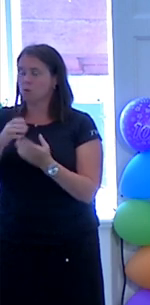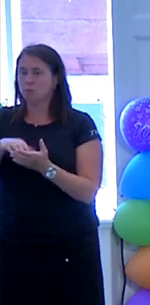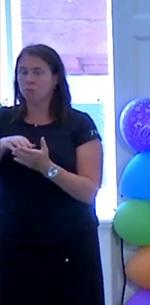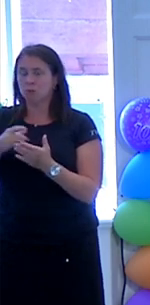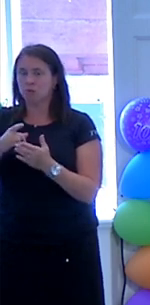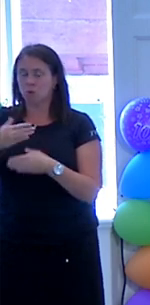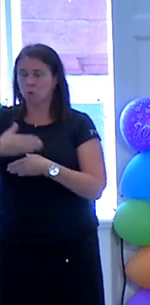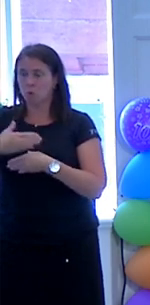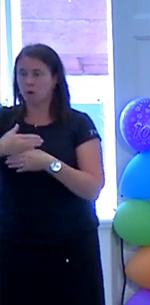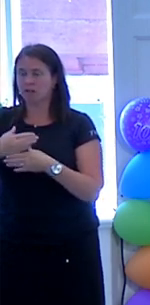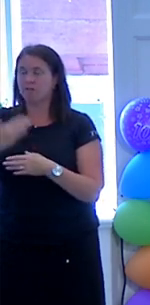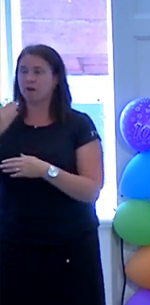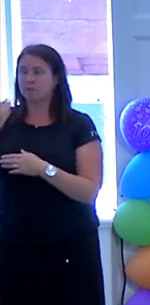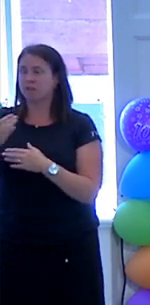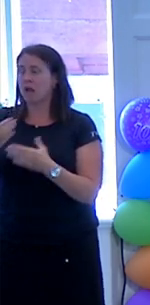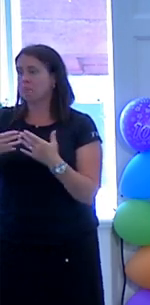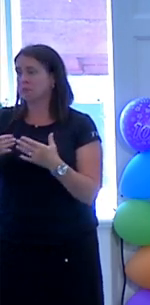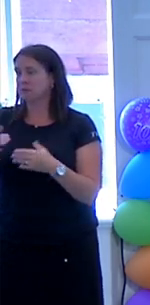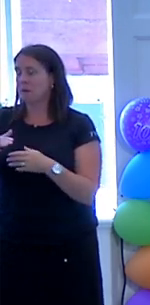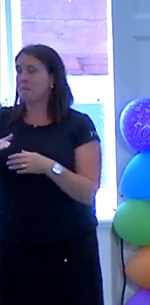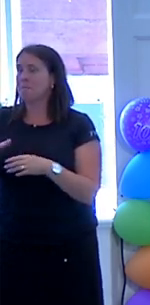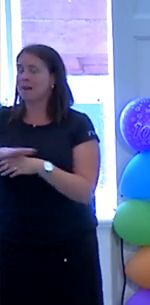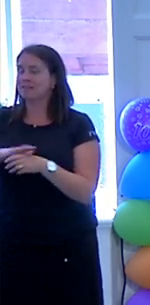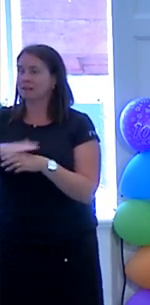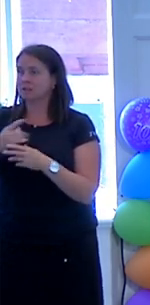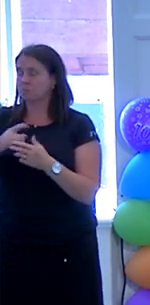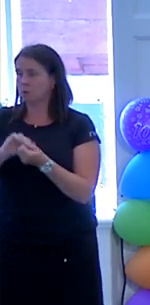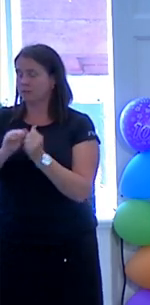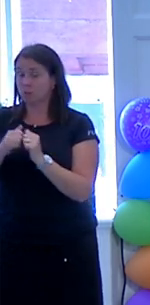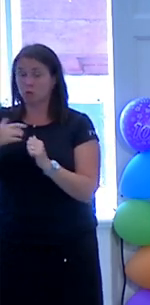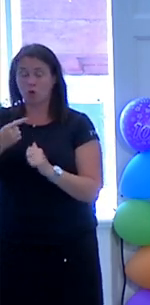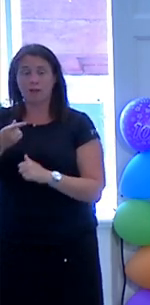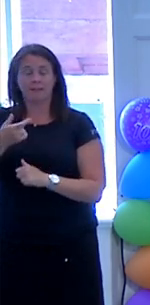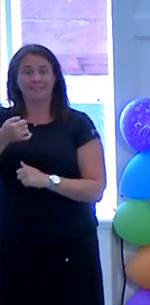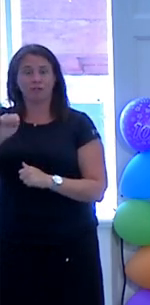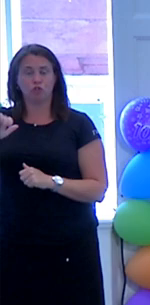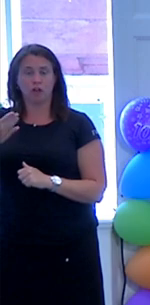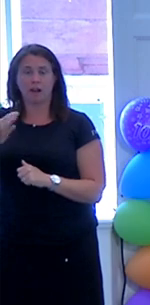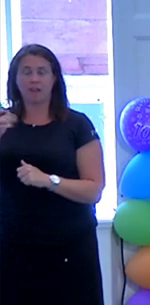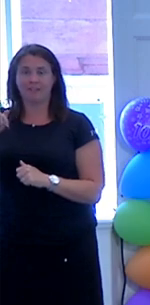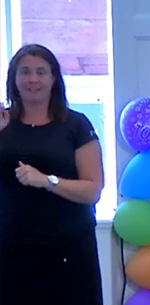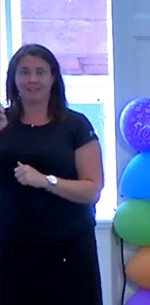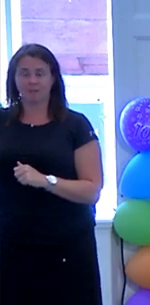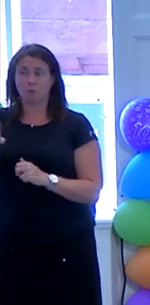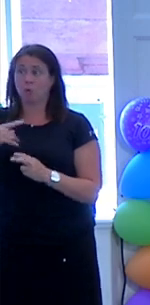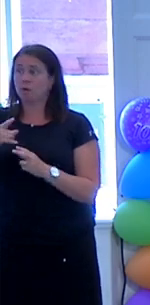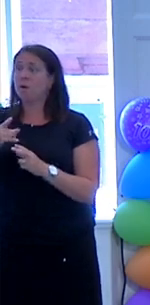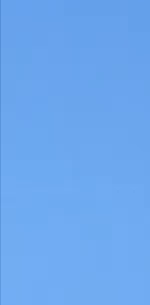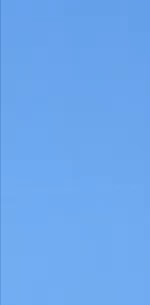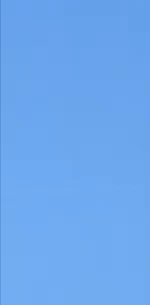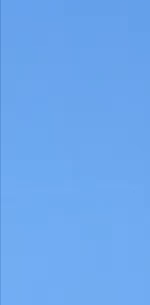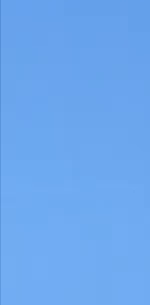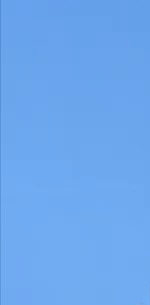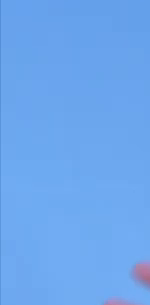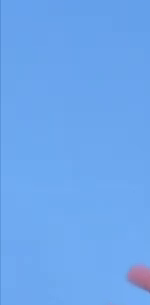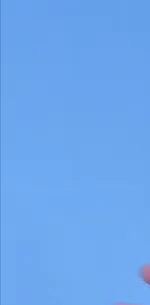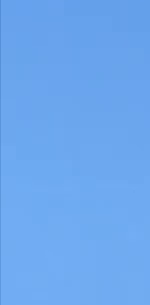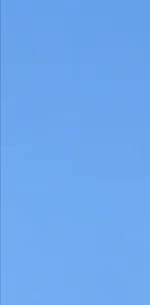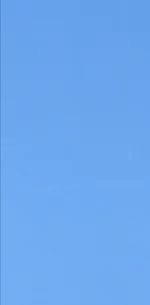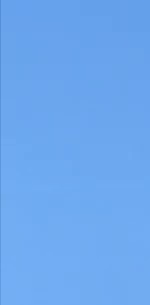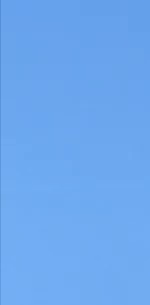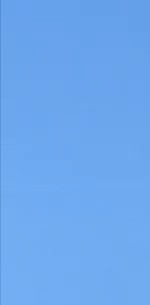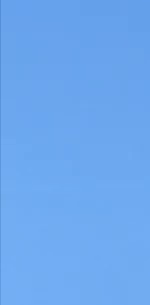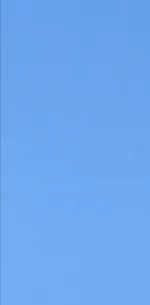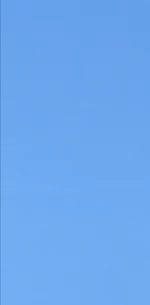framtida arbetsmarknadspolitiken. Mitt namn är Teddy Landén och jag ska för formens skull påpeka att där bak har vi två stycken kameror som